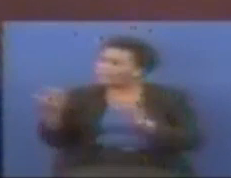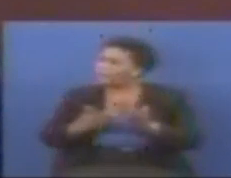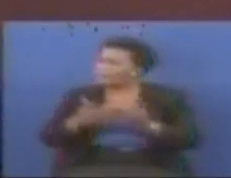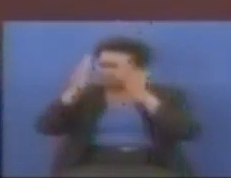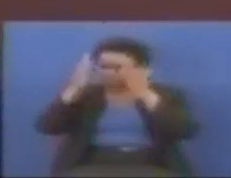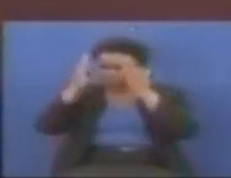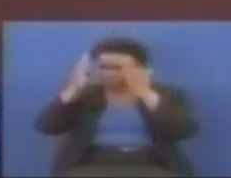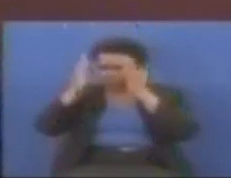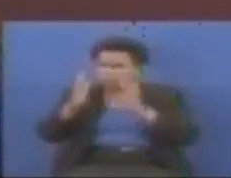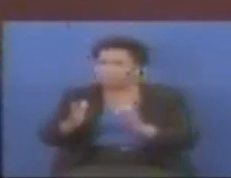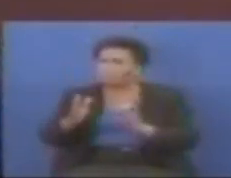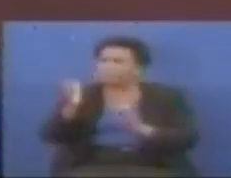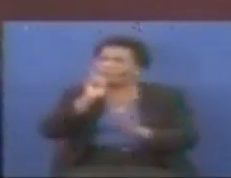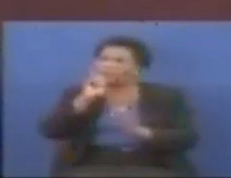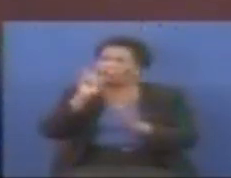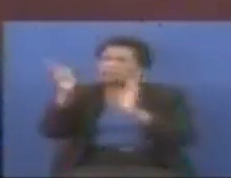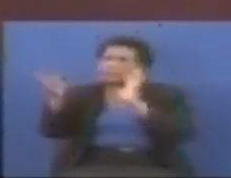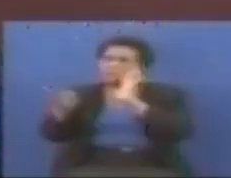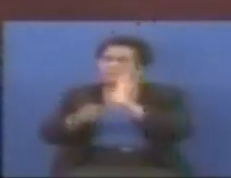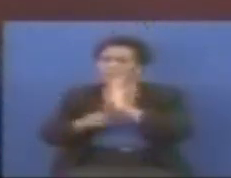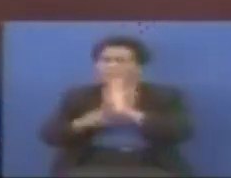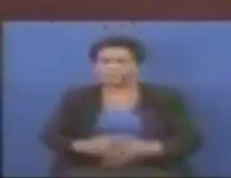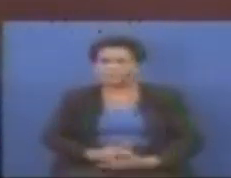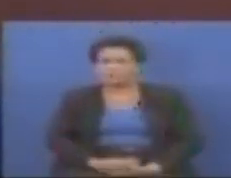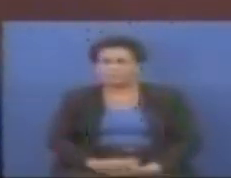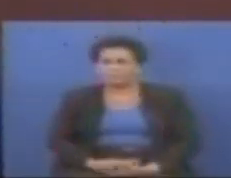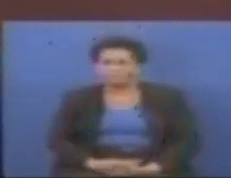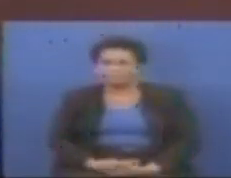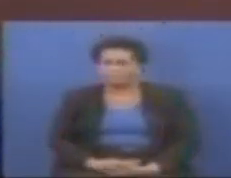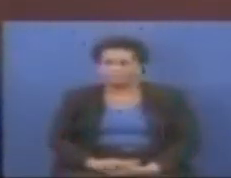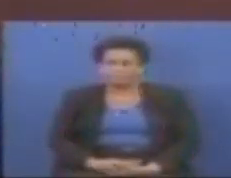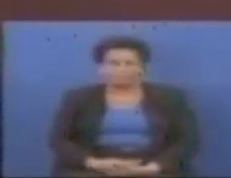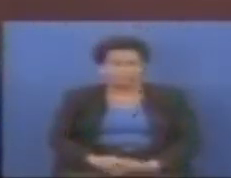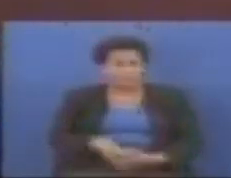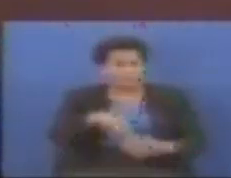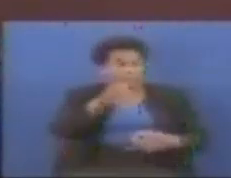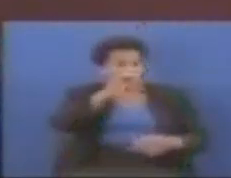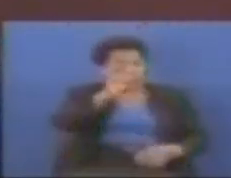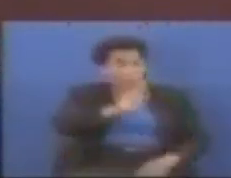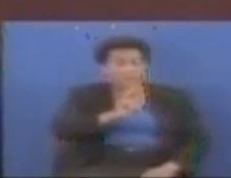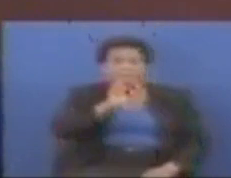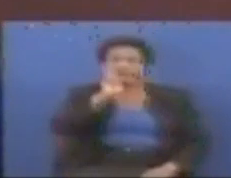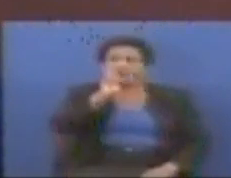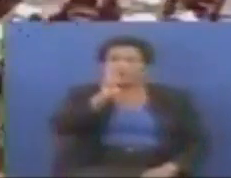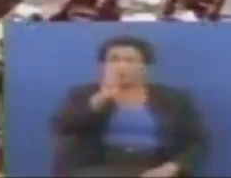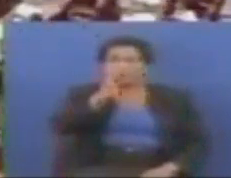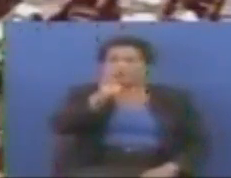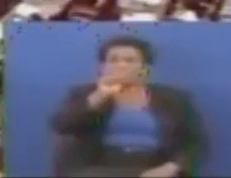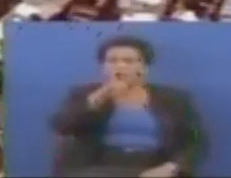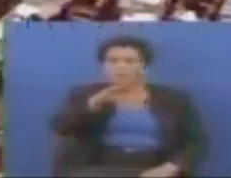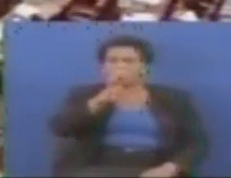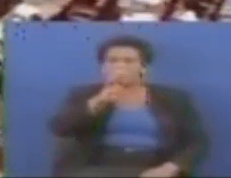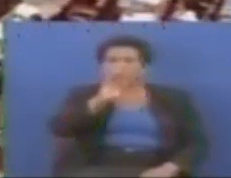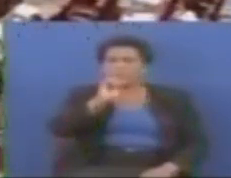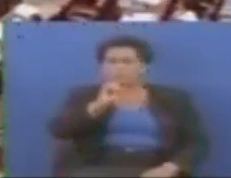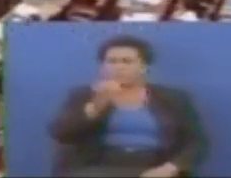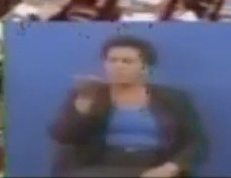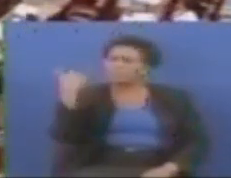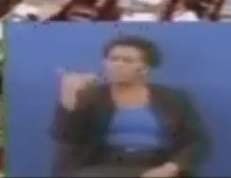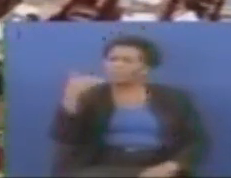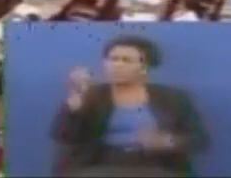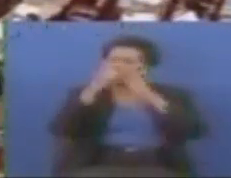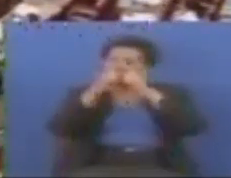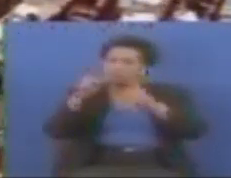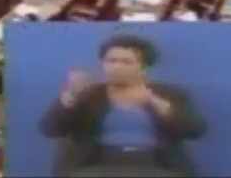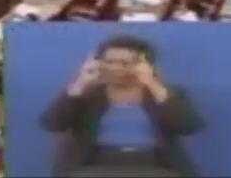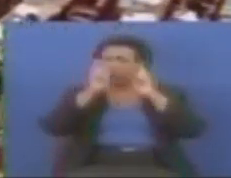waraibu wote ambao wataonekana wanahitaji matunzo ya ziada kupitia nchi nzima waweze kufanikiwa hapo. Lakini